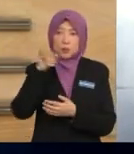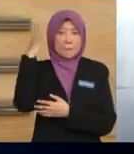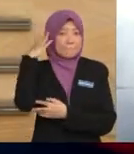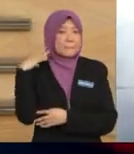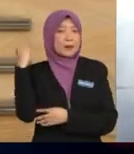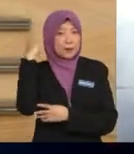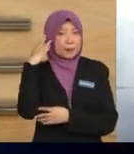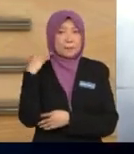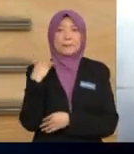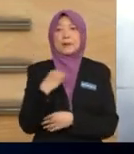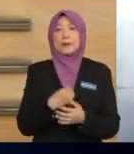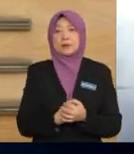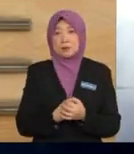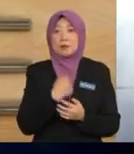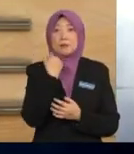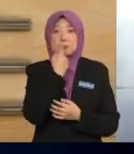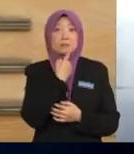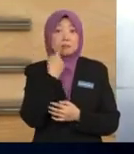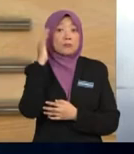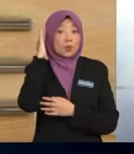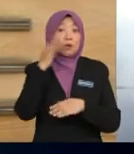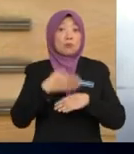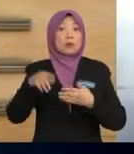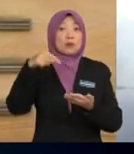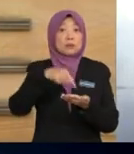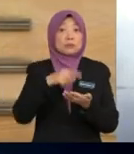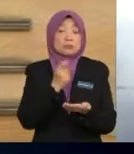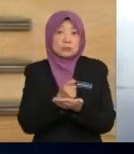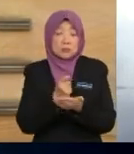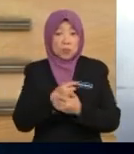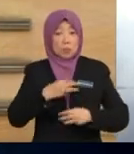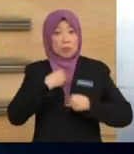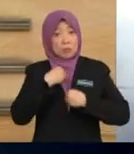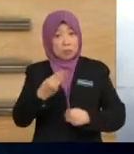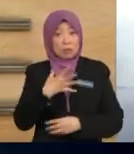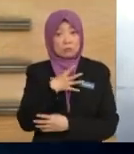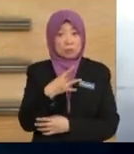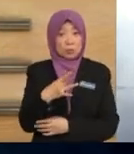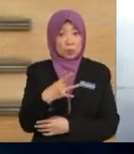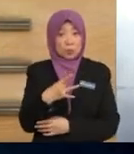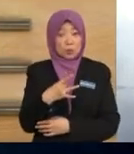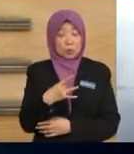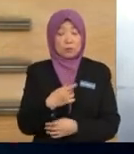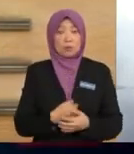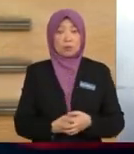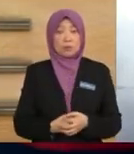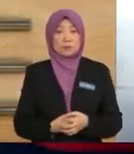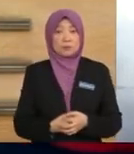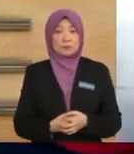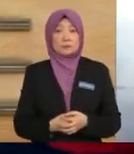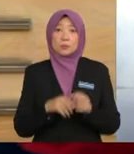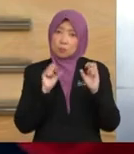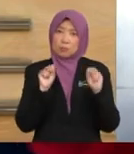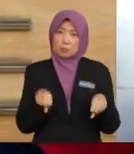pengalaman. Siapa tahu selepas ni tiba-tiba minat tu timbul, pastinya kita boleh satukan minat